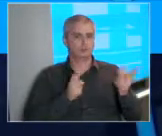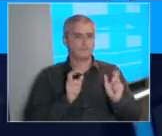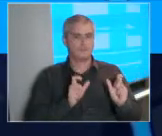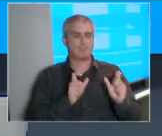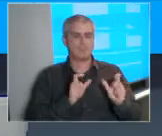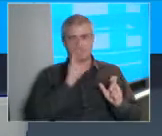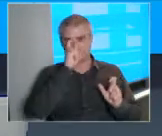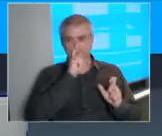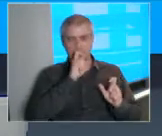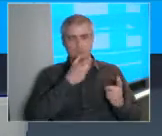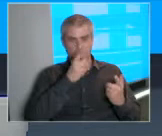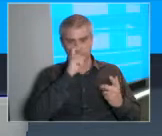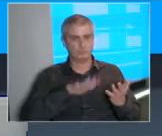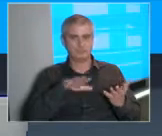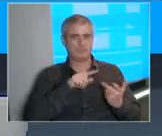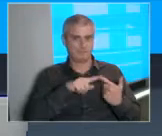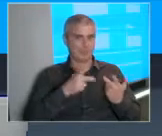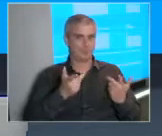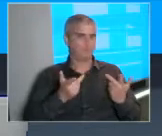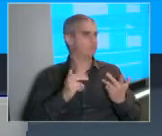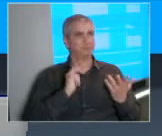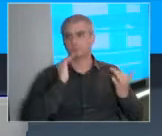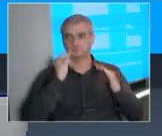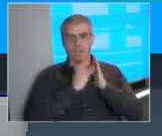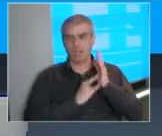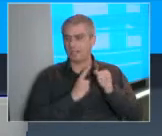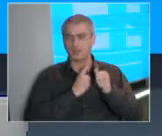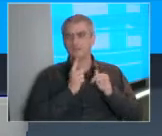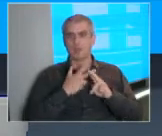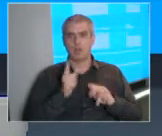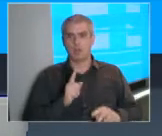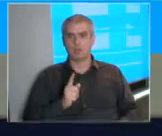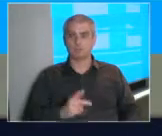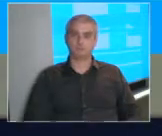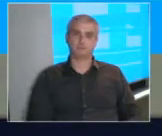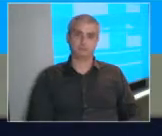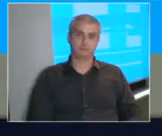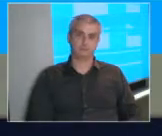למניעת זיהום הסביבה ברמה החקיקתית ולא רק?